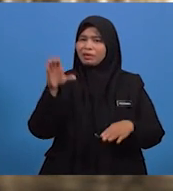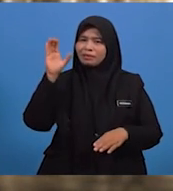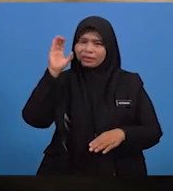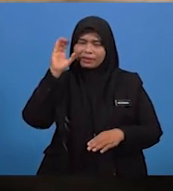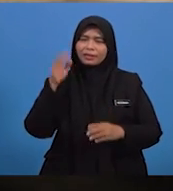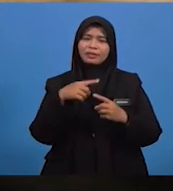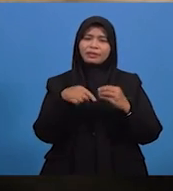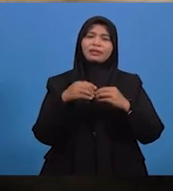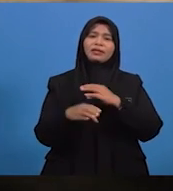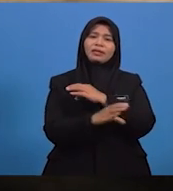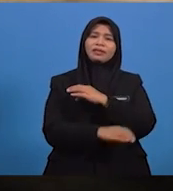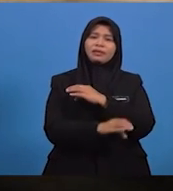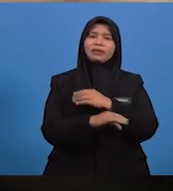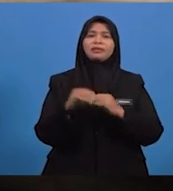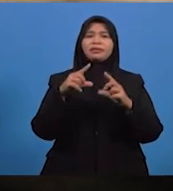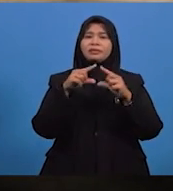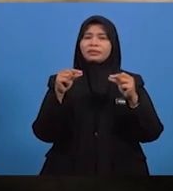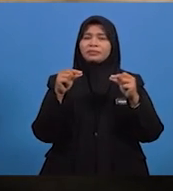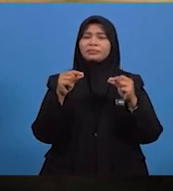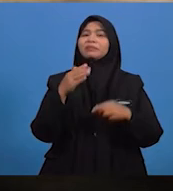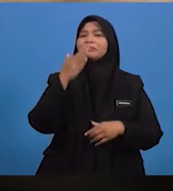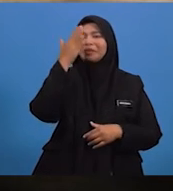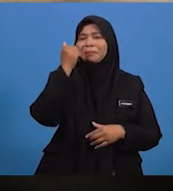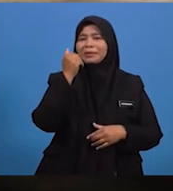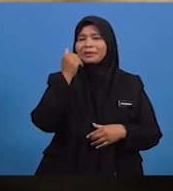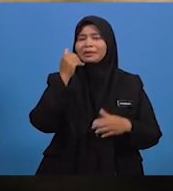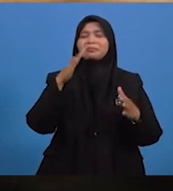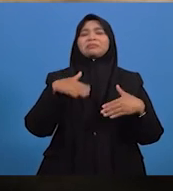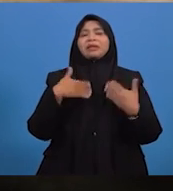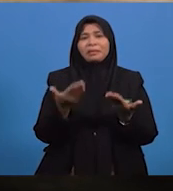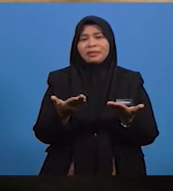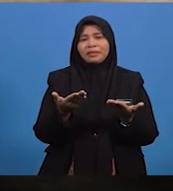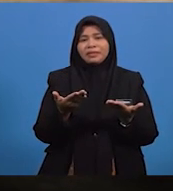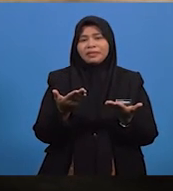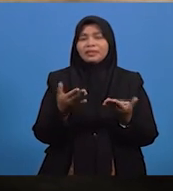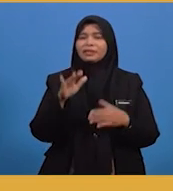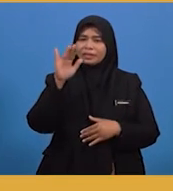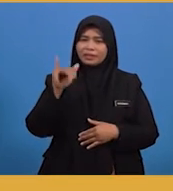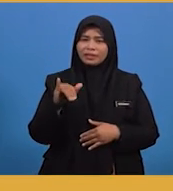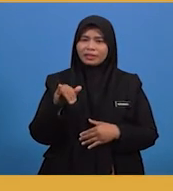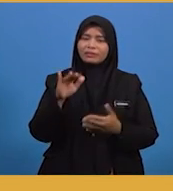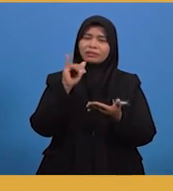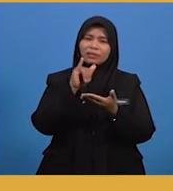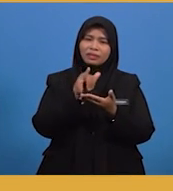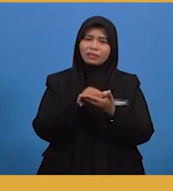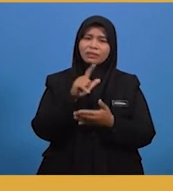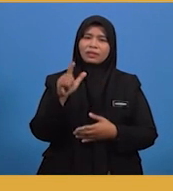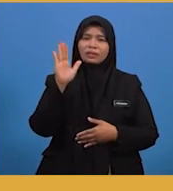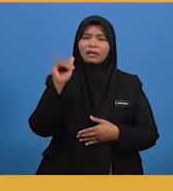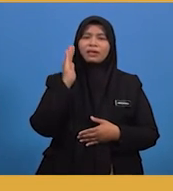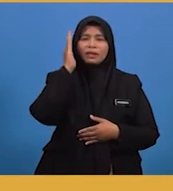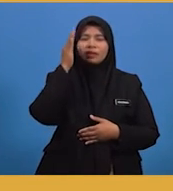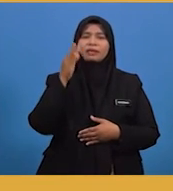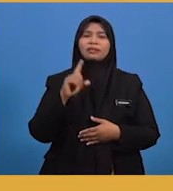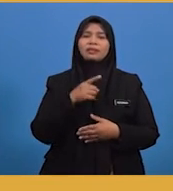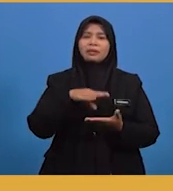bukan? Jadi, mengapa? Bagaimana? Ya, itulah yang akan kita